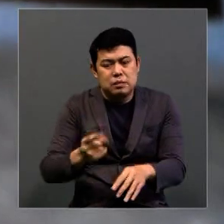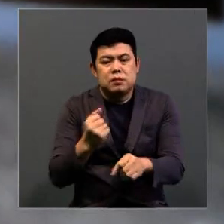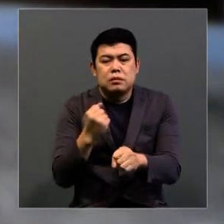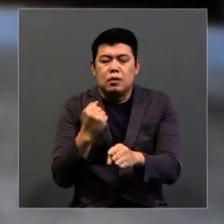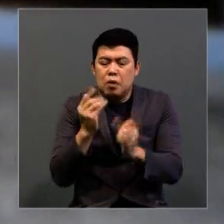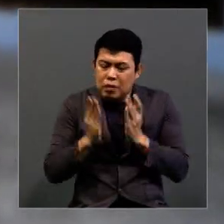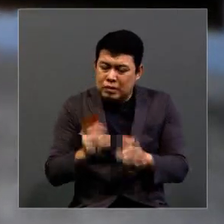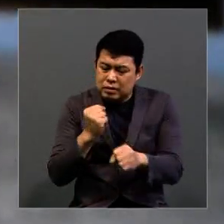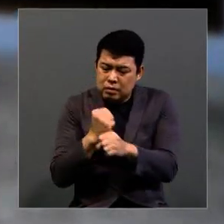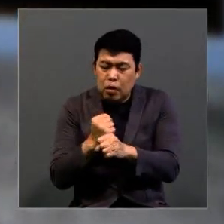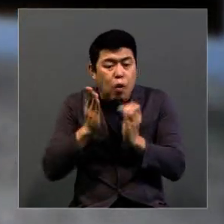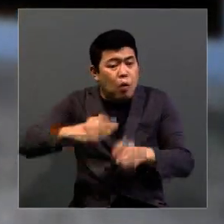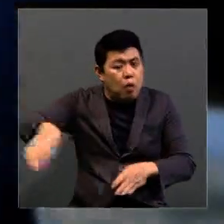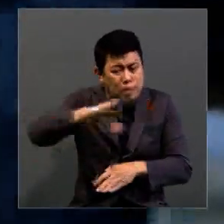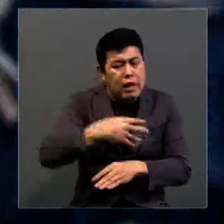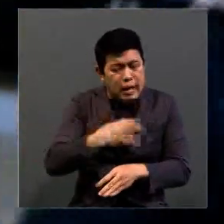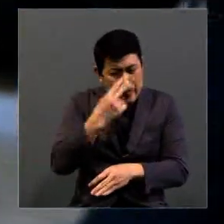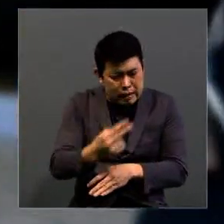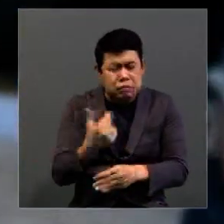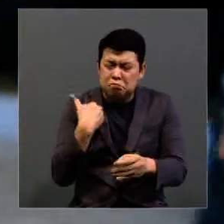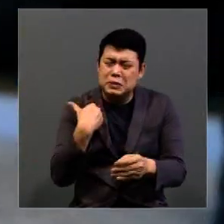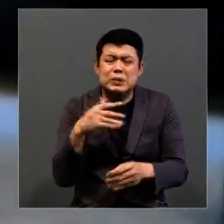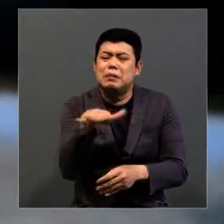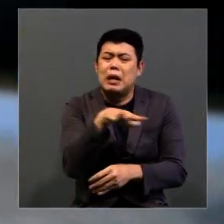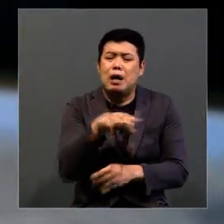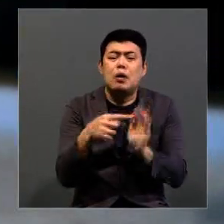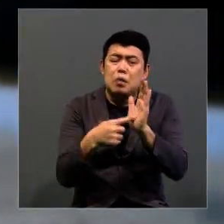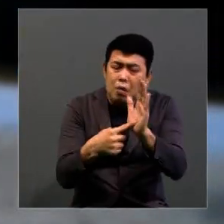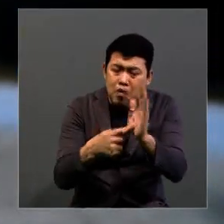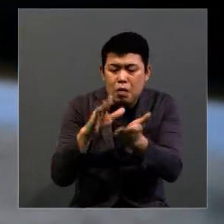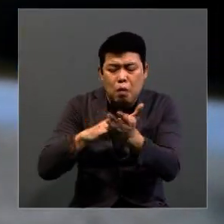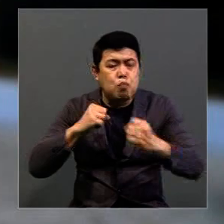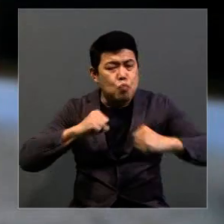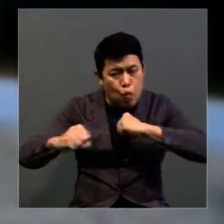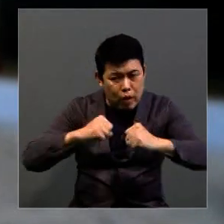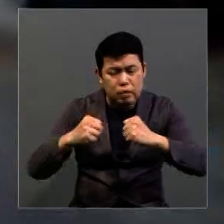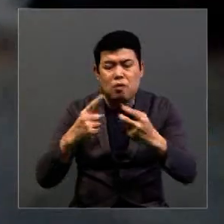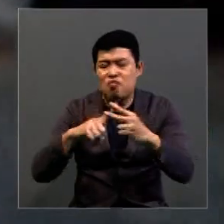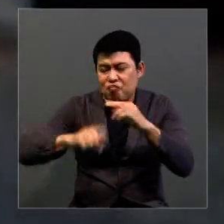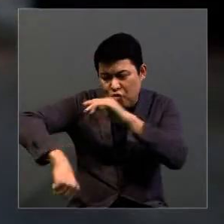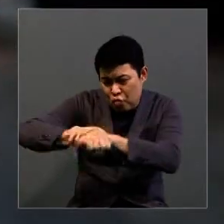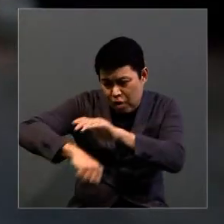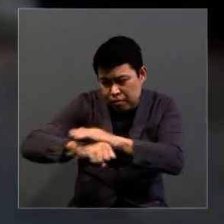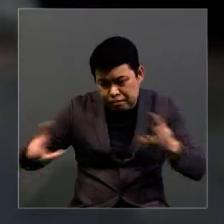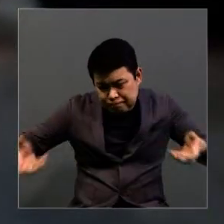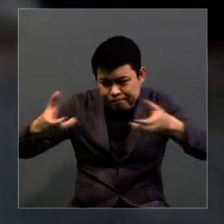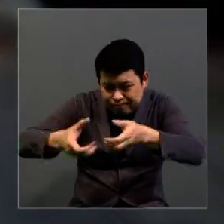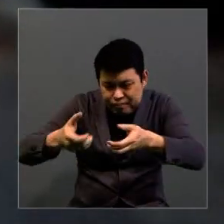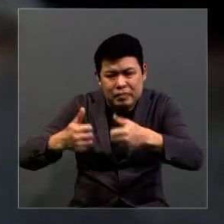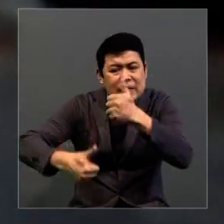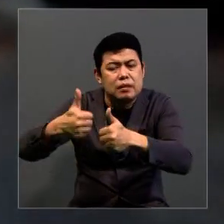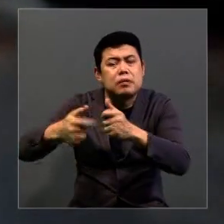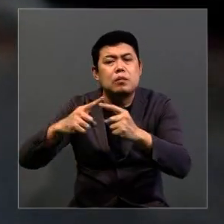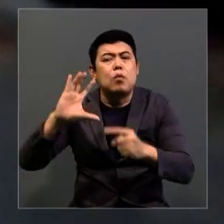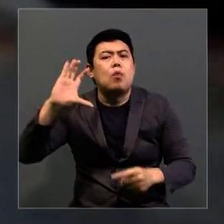การพนันบางอย่างเป็นสิ่งที่ทุกคนเห็นเป็นเรื่องปกติไม่ว่าจะเป็นเรื่องพนันมวยหรือพนันฟุตบอลซึ่งบางประเทศ